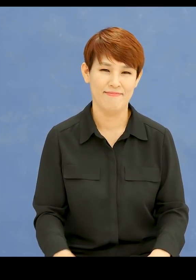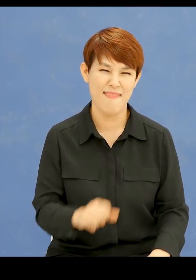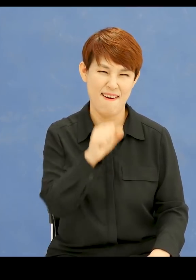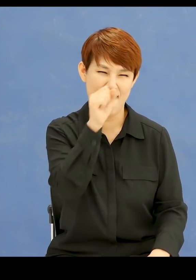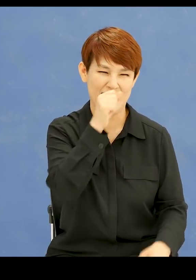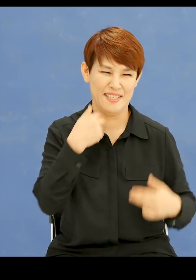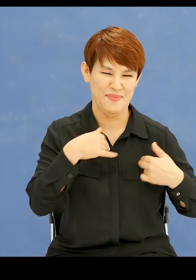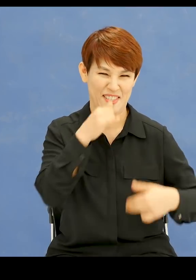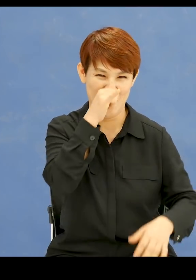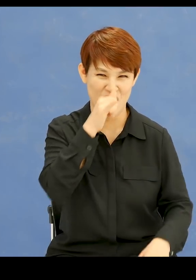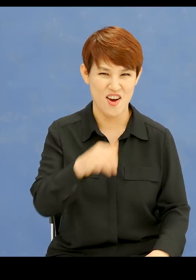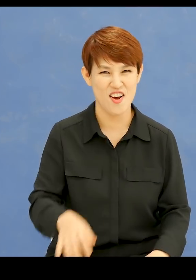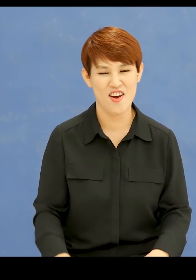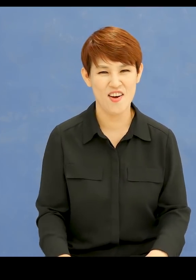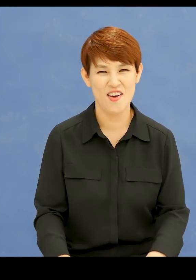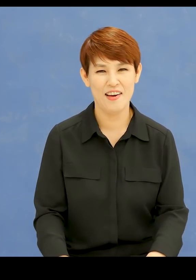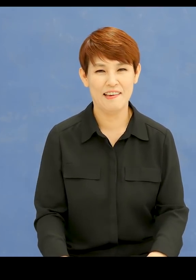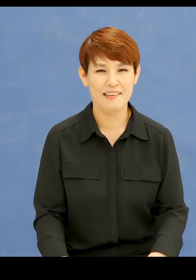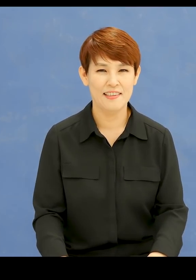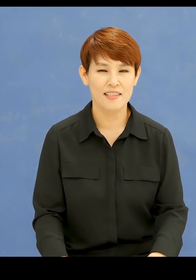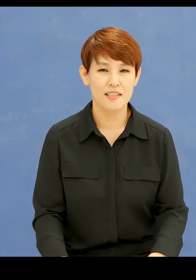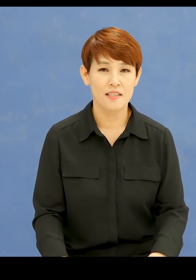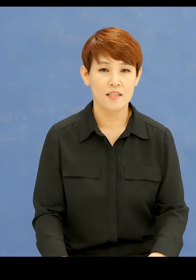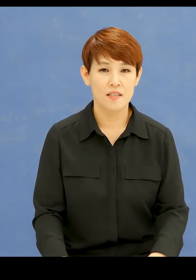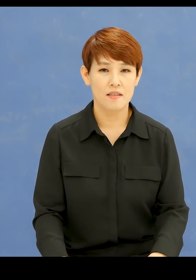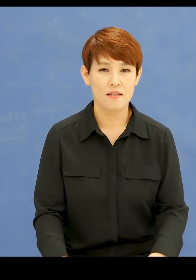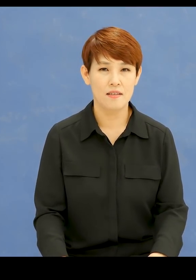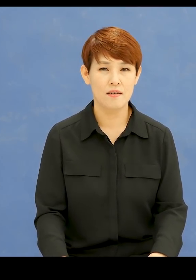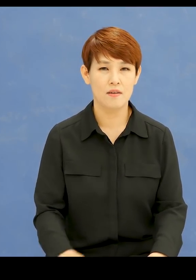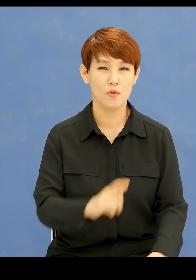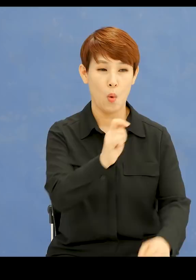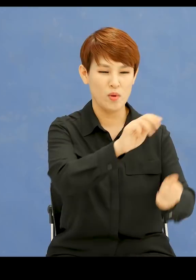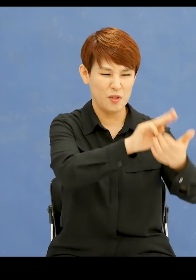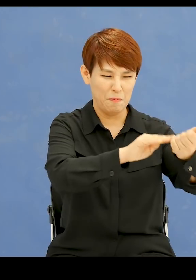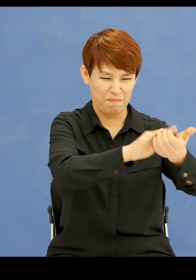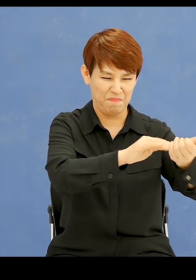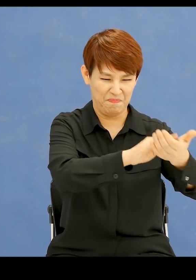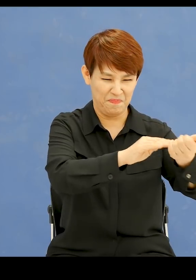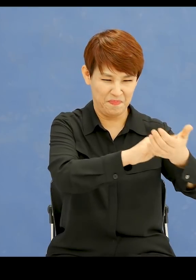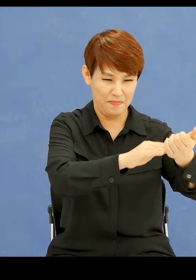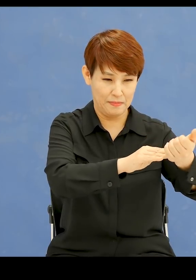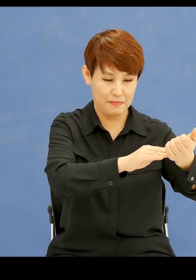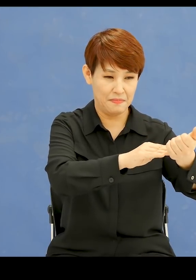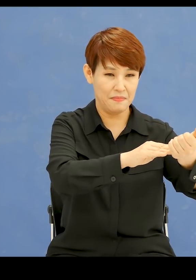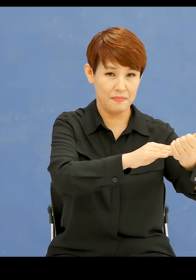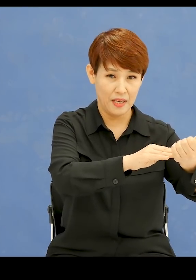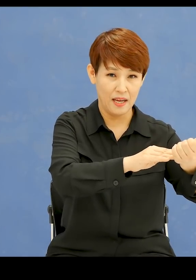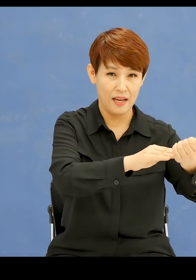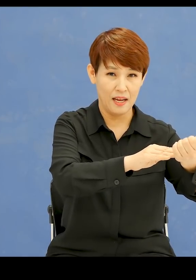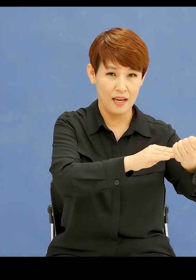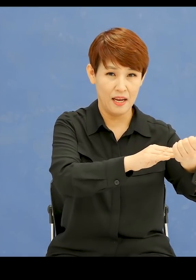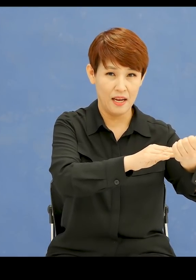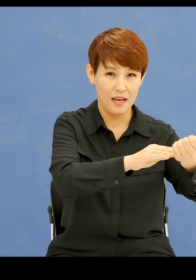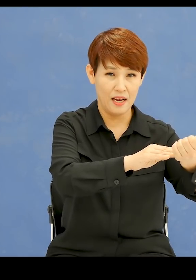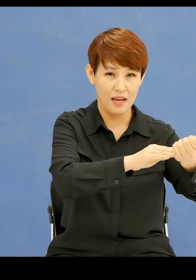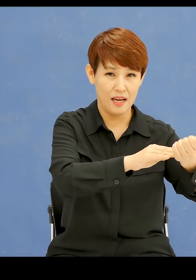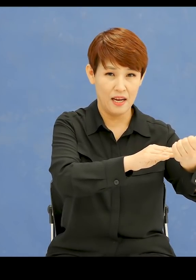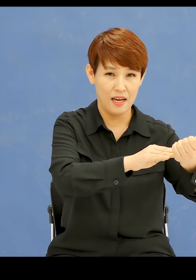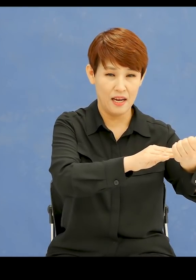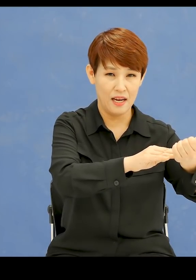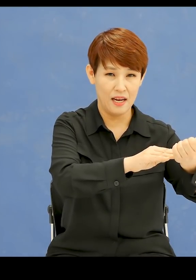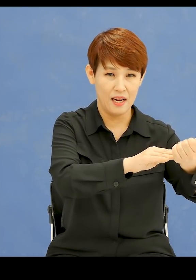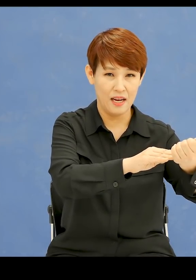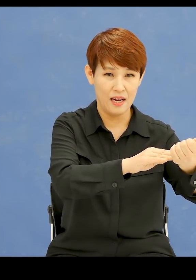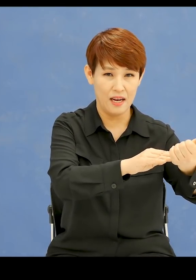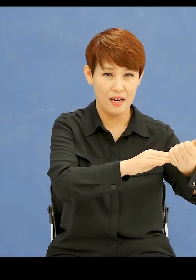재밌고. 남쌀 때. 그렇죠. 고스톱을 치다가 이제 버스가 끝날 때쯤 되면은 빨리 판을 끝내야